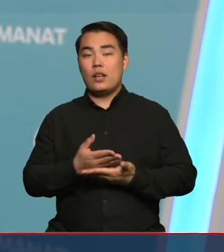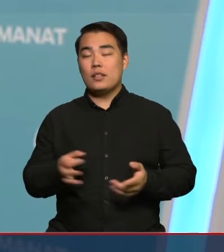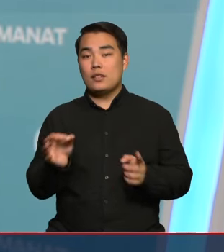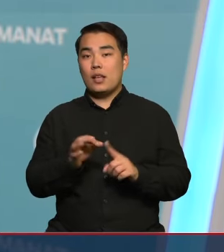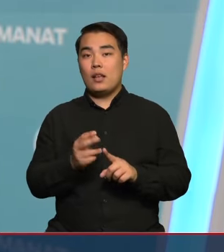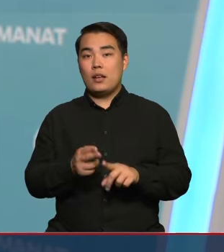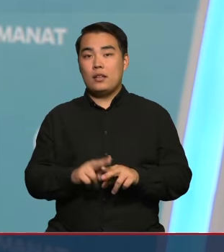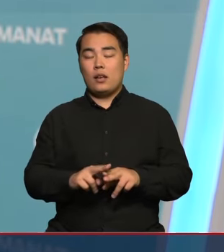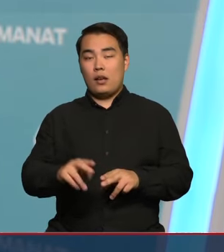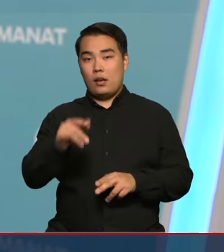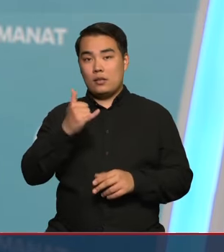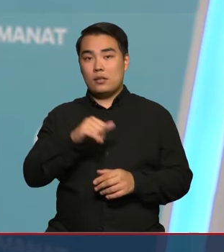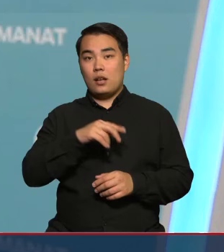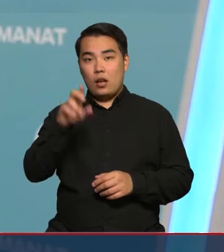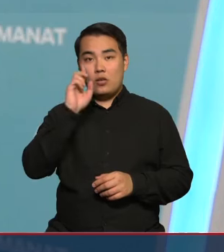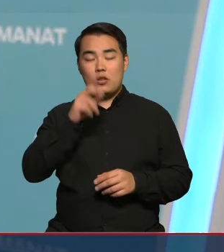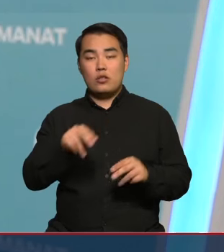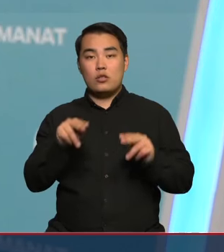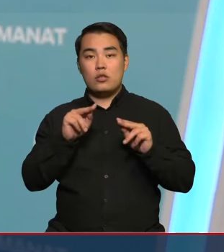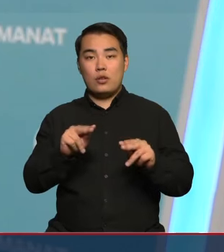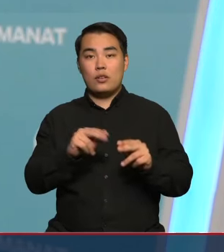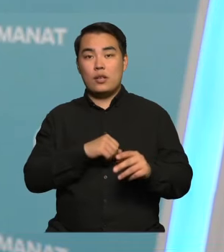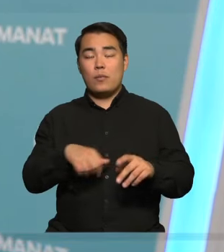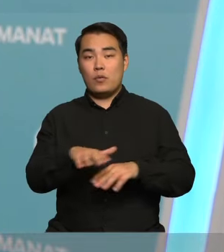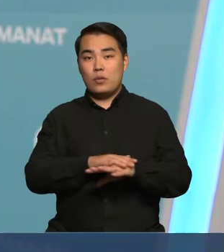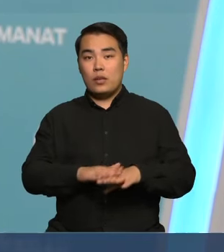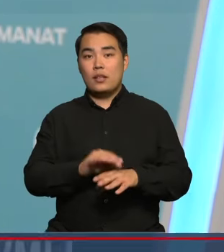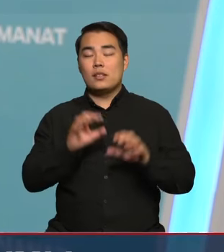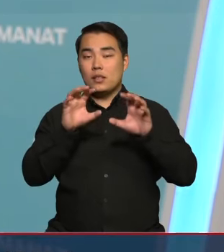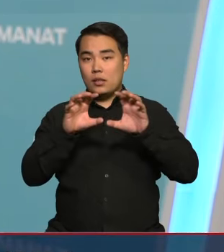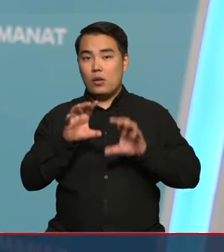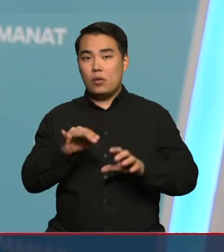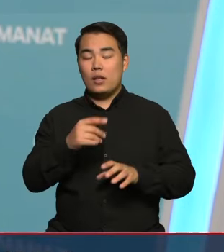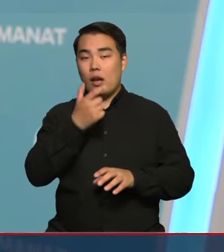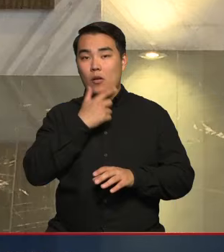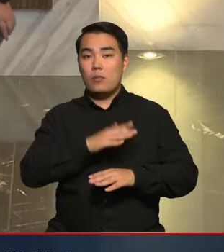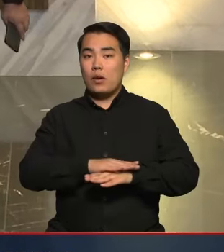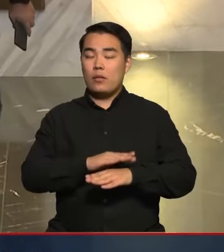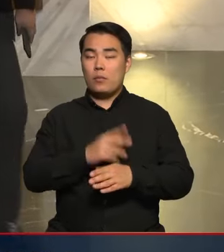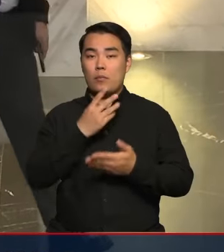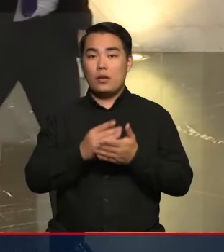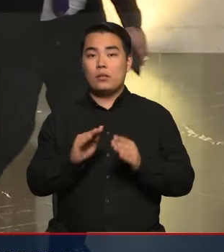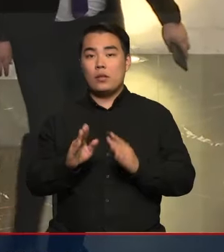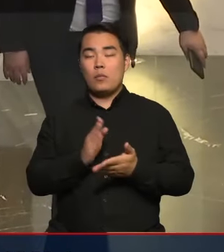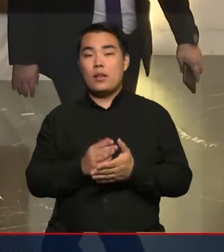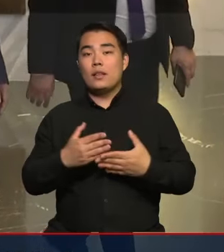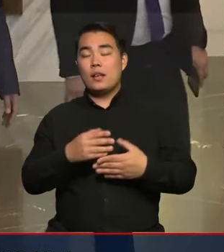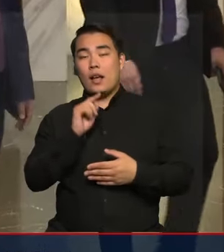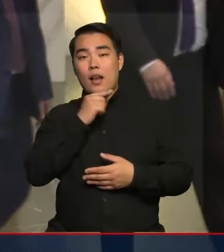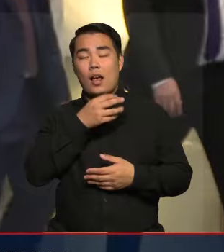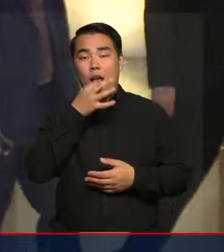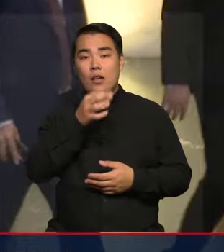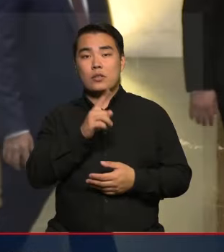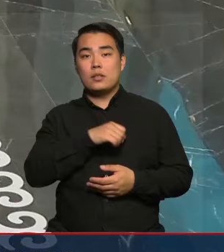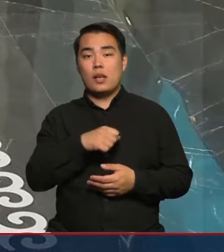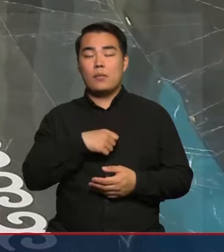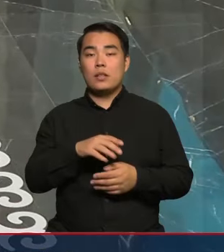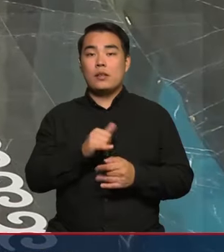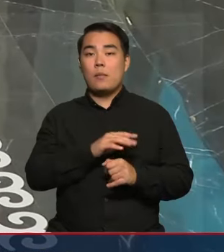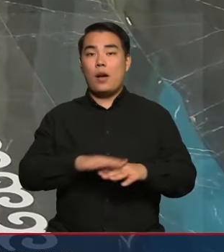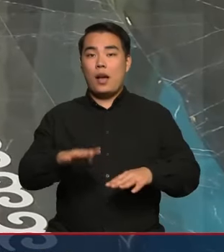елде әділетті қоғамды қалыптастыру, барлығына заң мен тәртіп үстемдігін орнату. Қорыта айтса, халықтың бары да, нары да